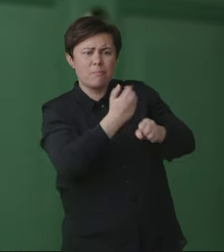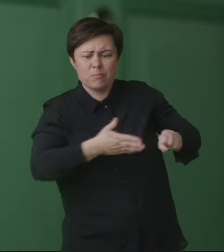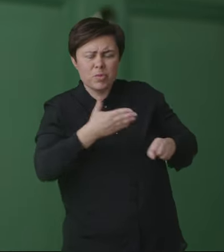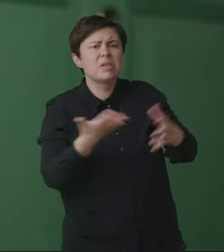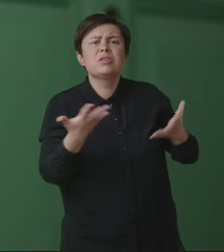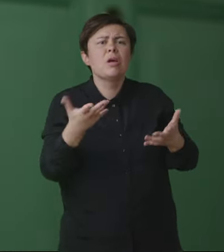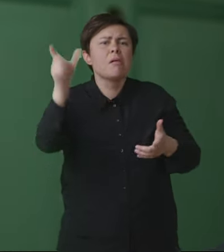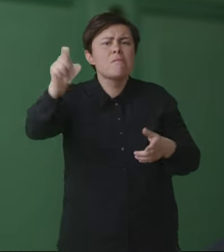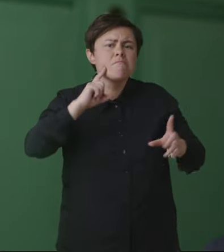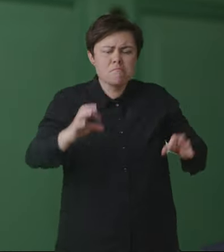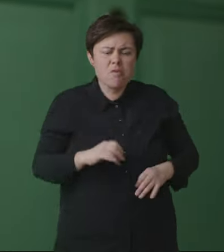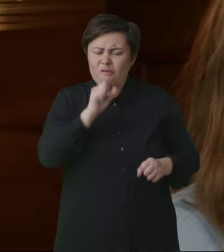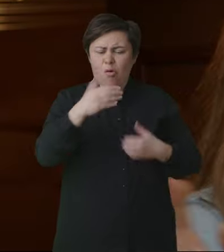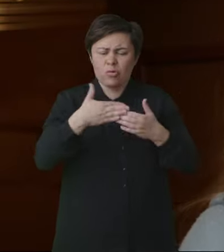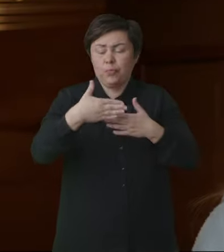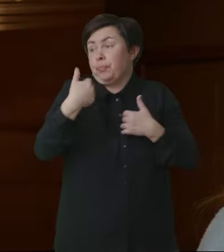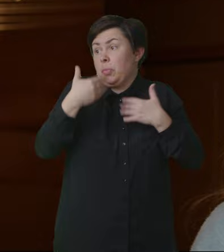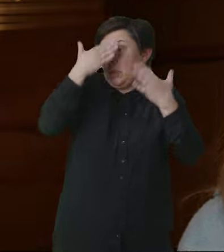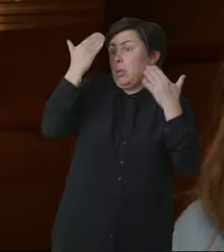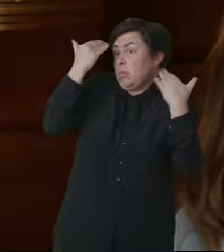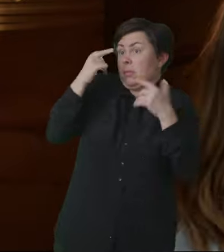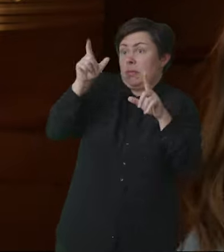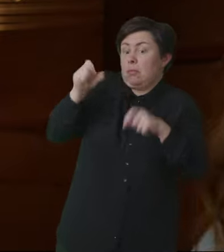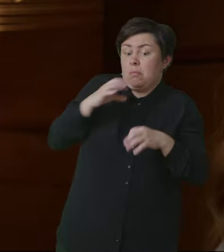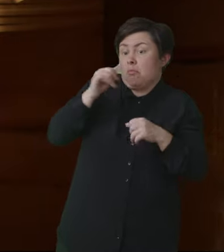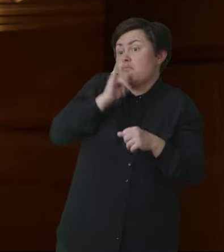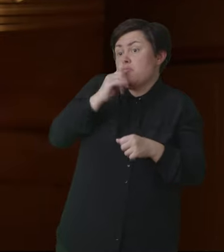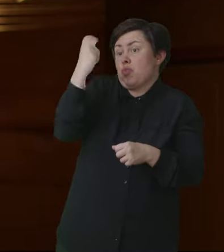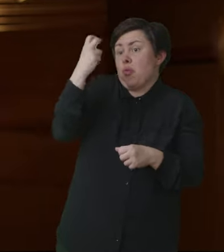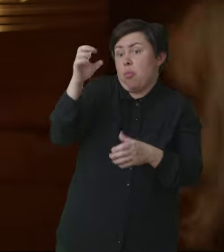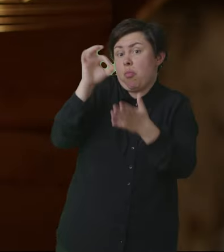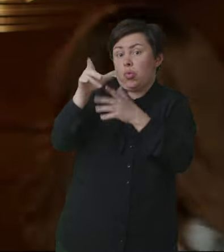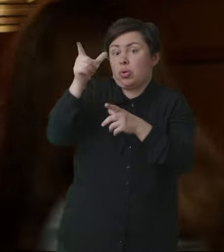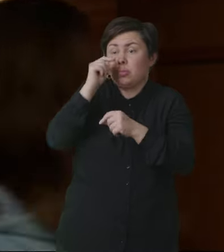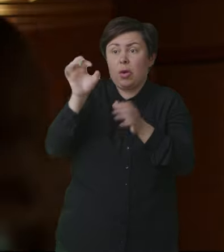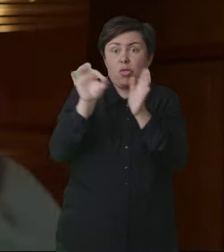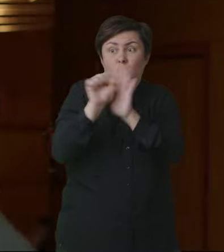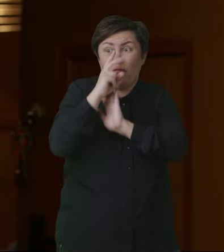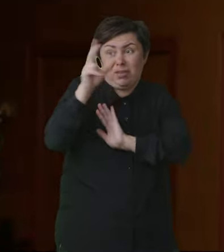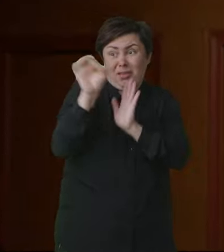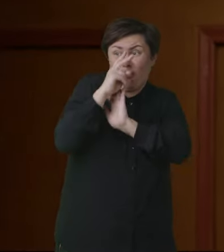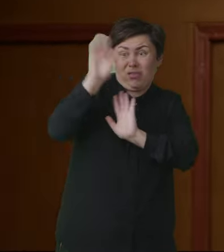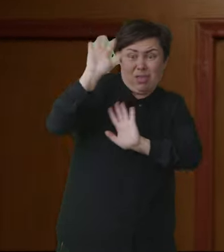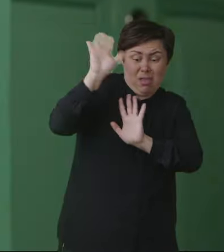Gdzie on teraz jest? Nikt nie otwiera. Tego to ja już nie wiem. Pan próbuje. Może śpią. Do widzenia.